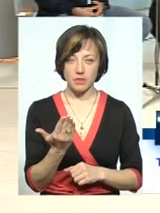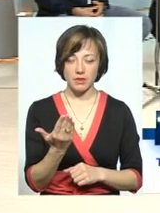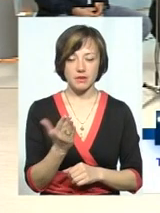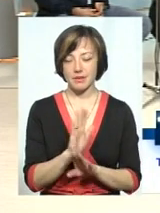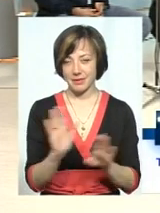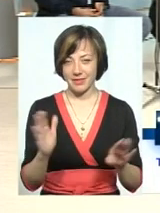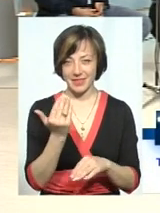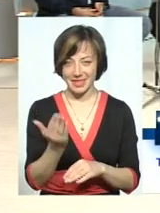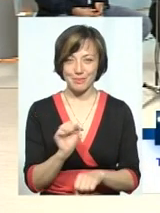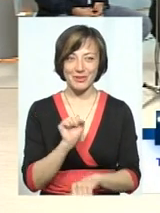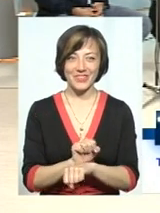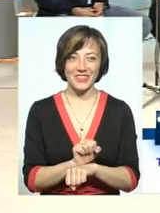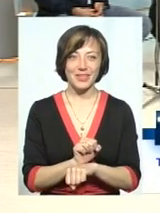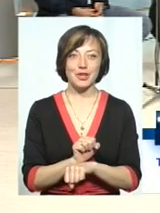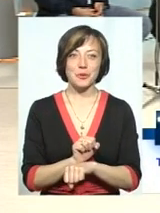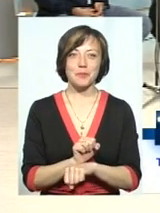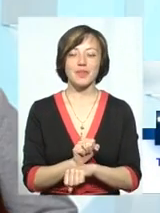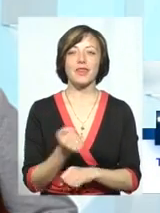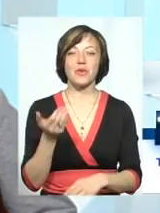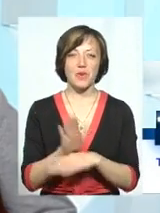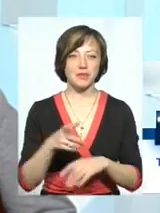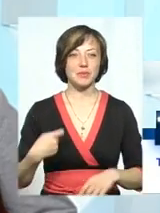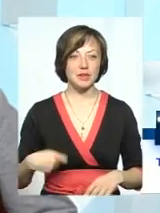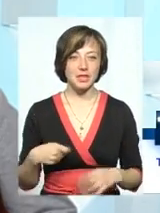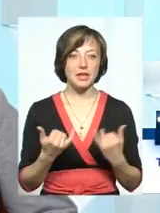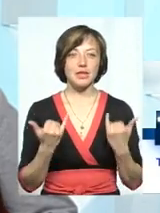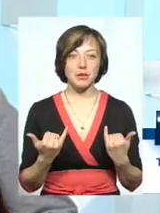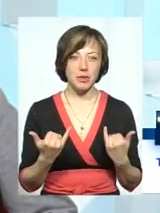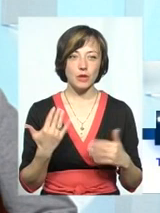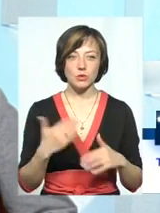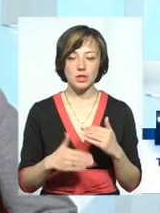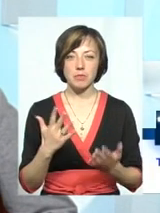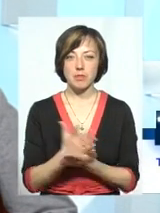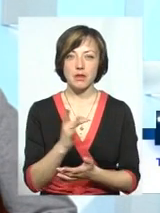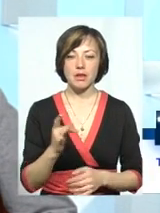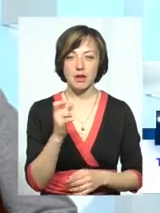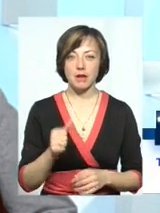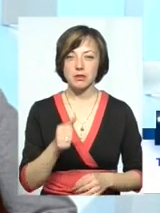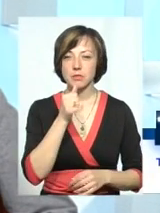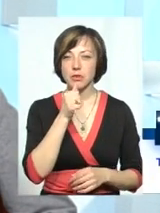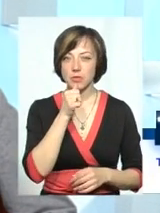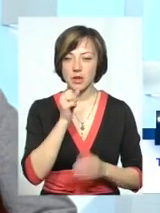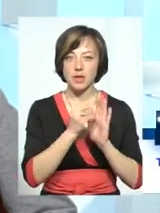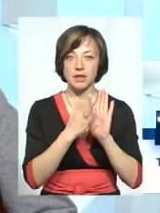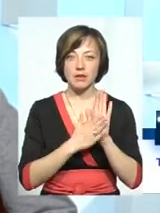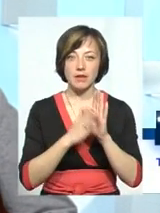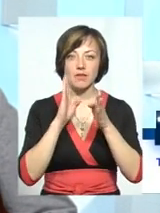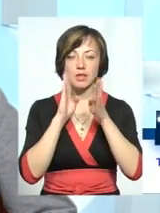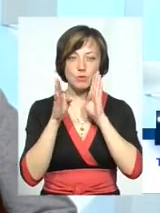не ви, ну, скажімо так. Так, указом президента. Тепер так. Я вже 5 разів пробувала реєструватися в